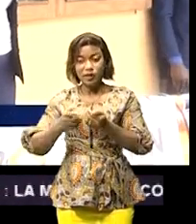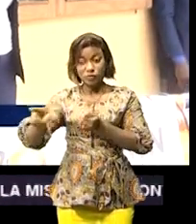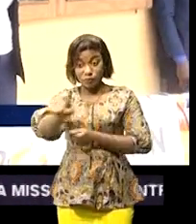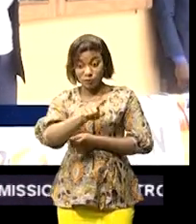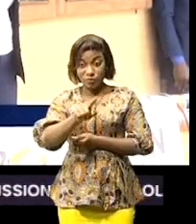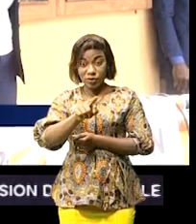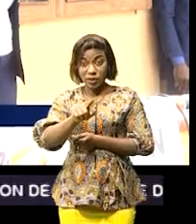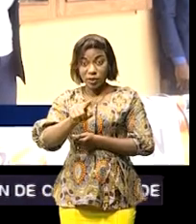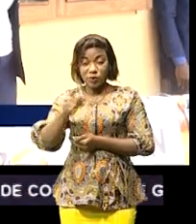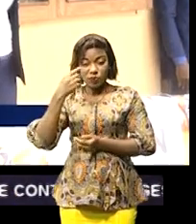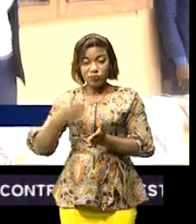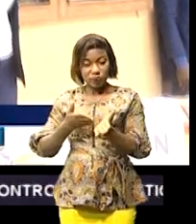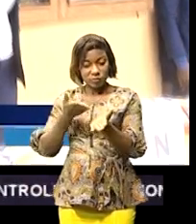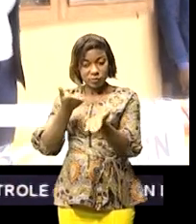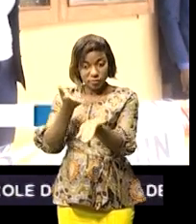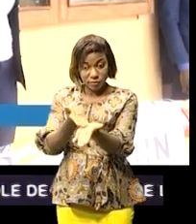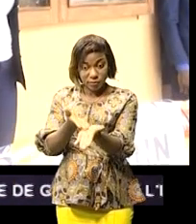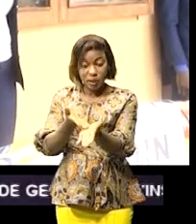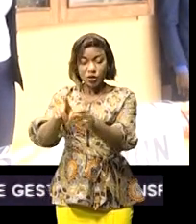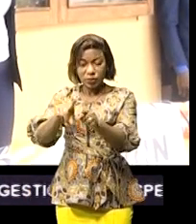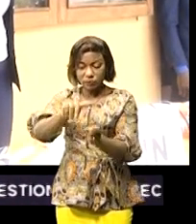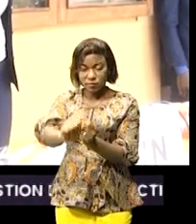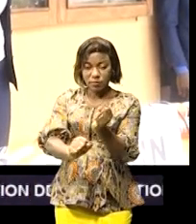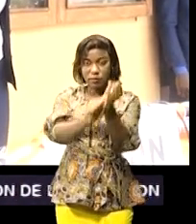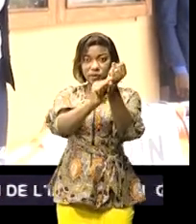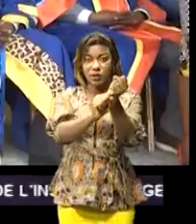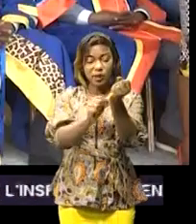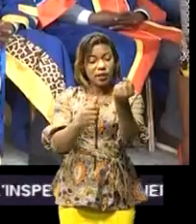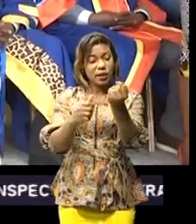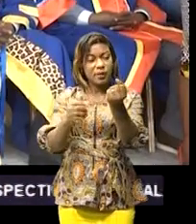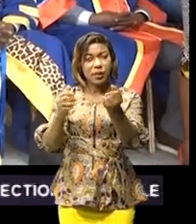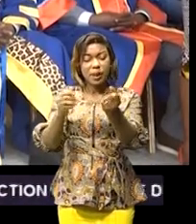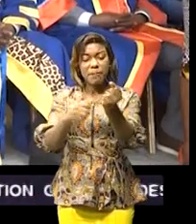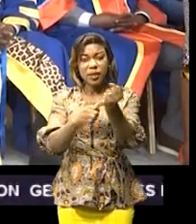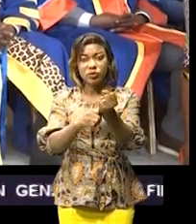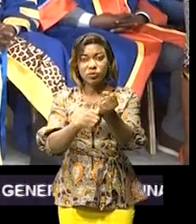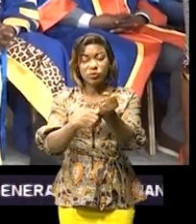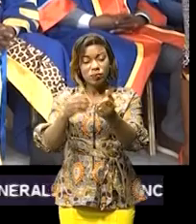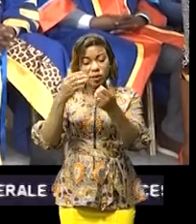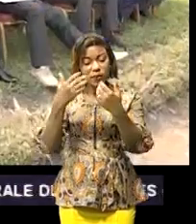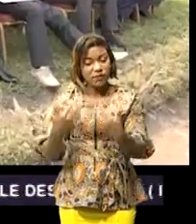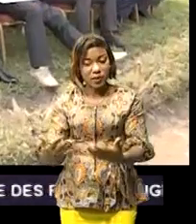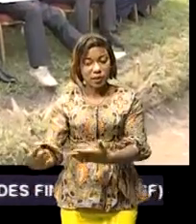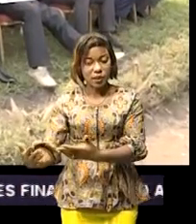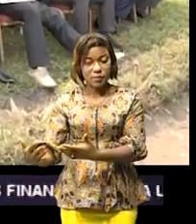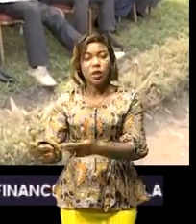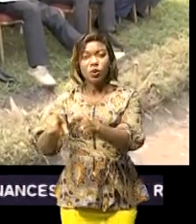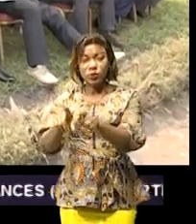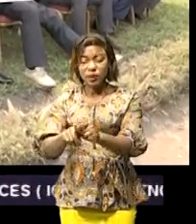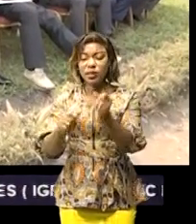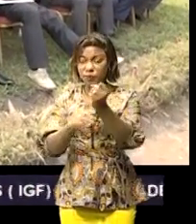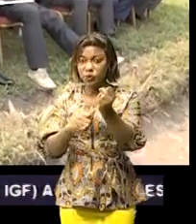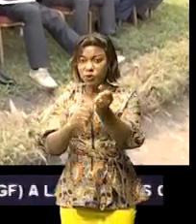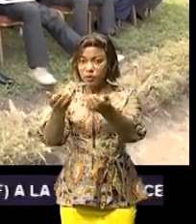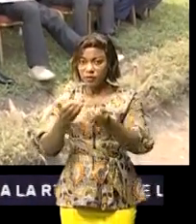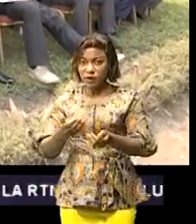puissiez les démontrer partout où vous allez. Assistez les plus vulnérables de nous. Assistez les bien, puisqu'ils ont besoin de nous. Ils ont